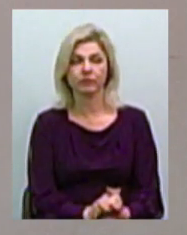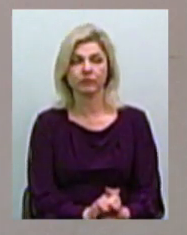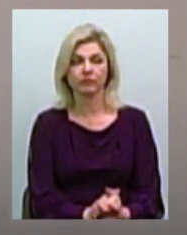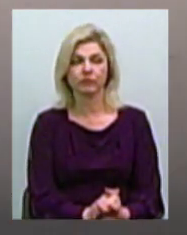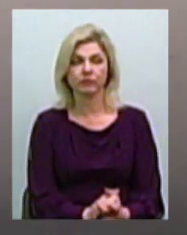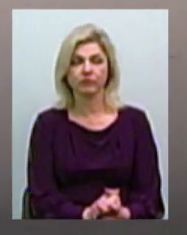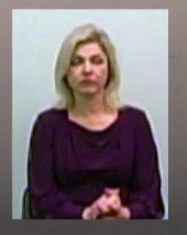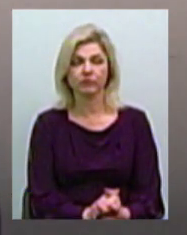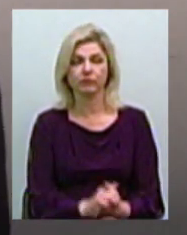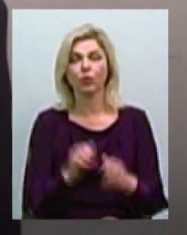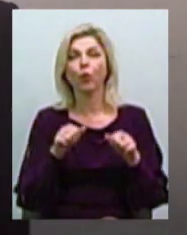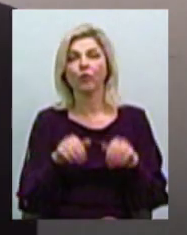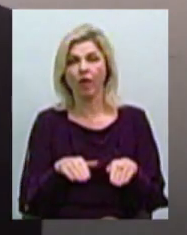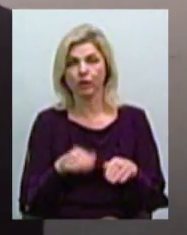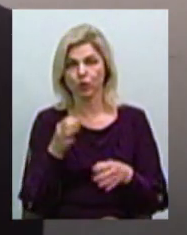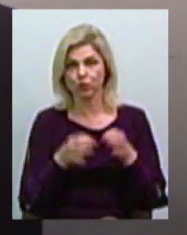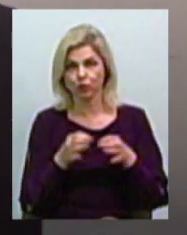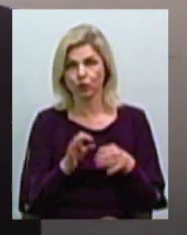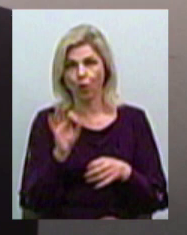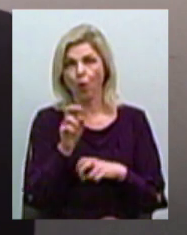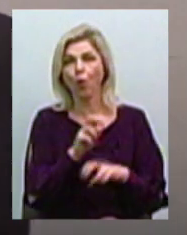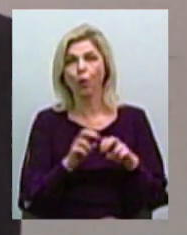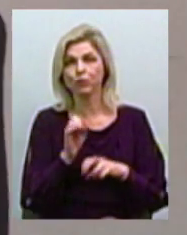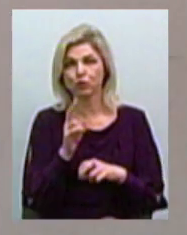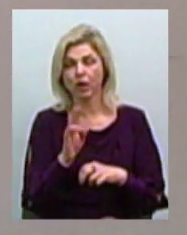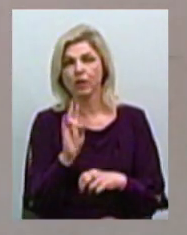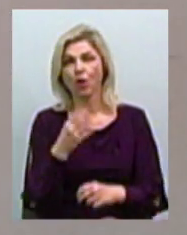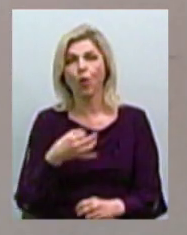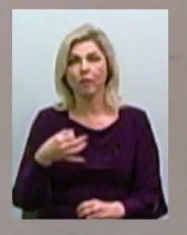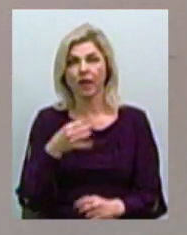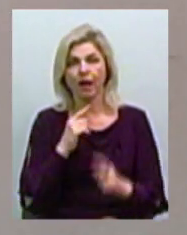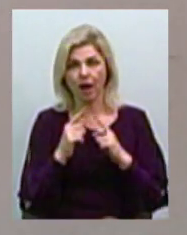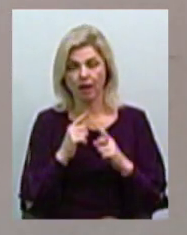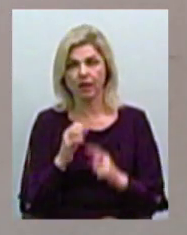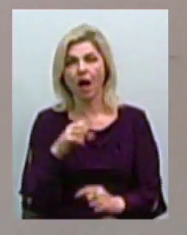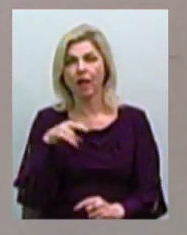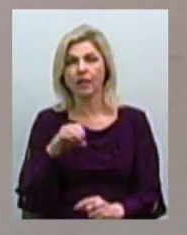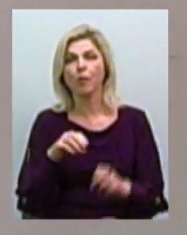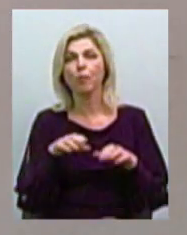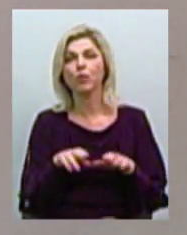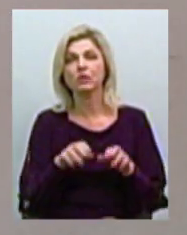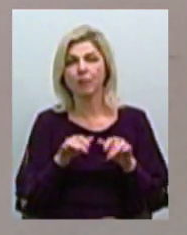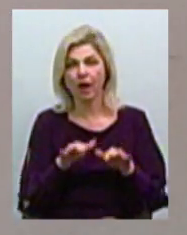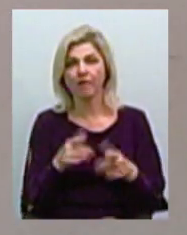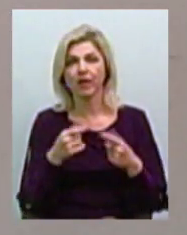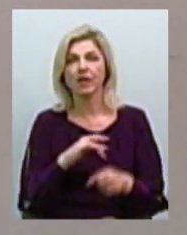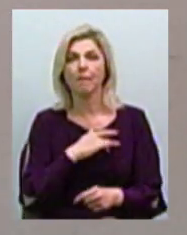з ухвали суду про обшук в Миколаївській обласній раді, але по справі, де